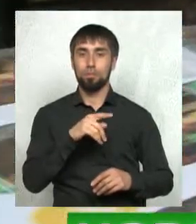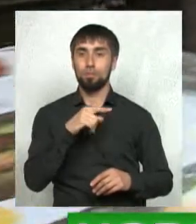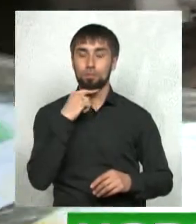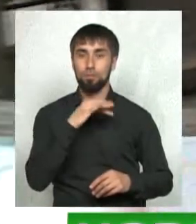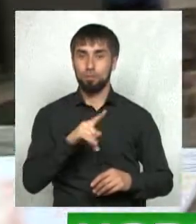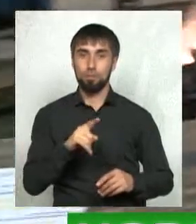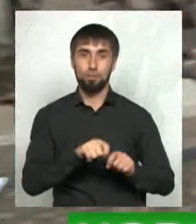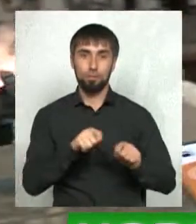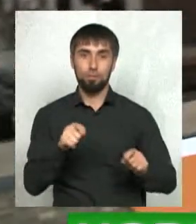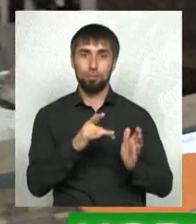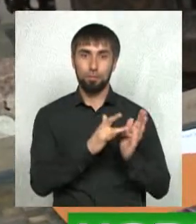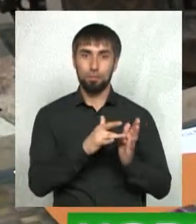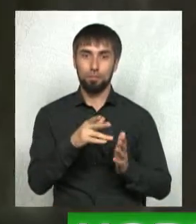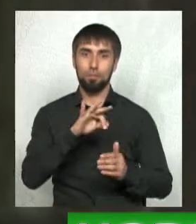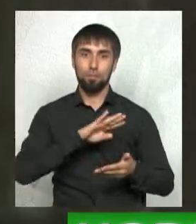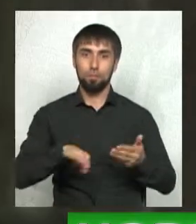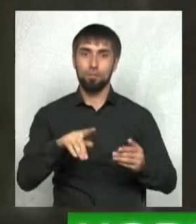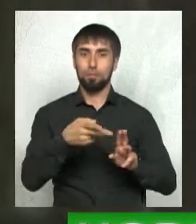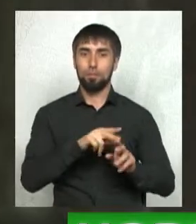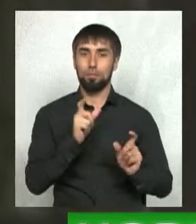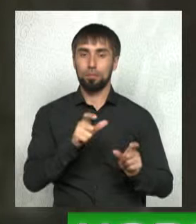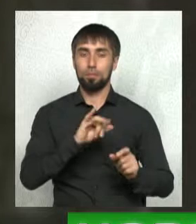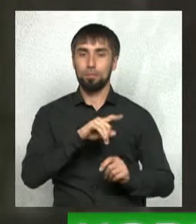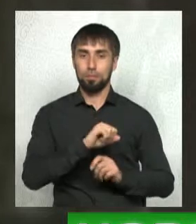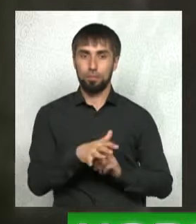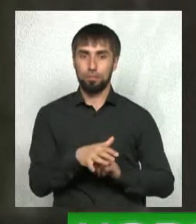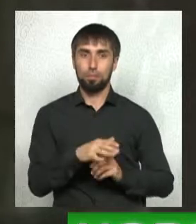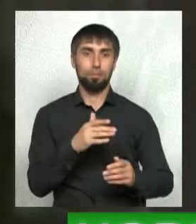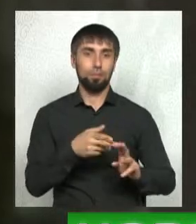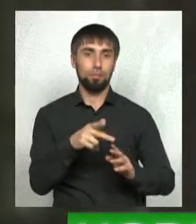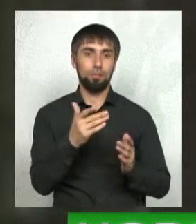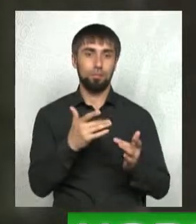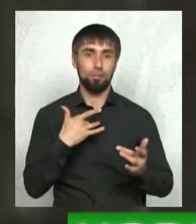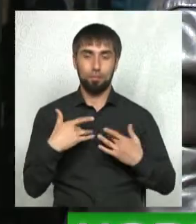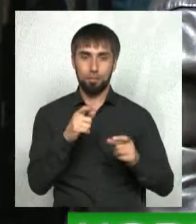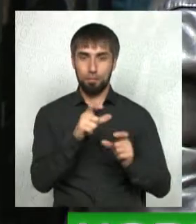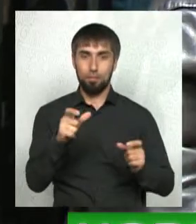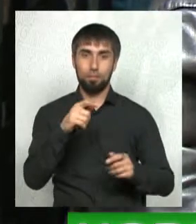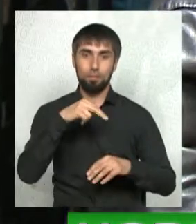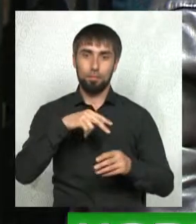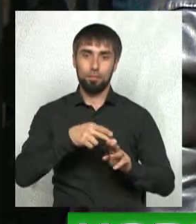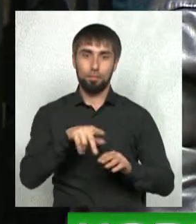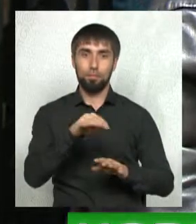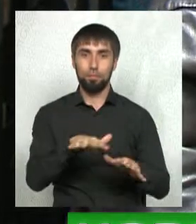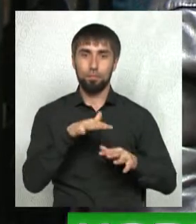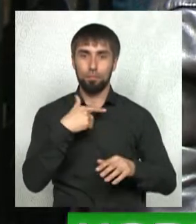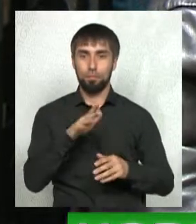открыл гастроли театров после ослабления ограничений из-за коронавируса. Актеры планируют порадовать юных зрителей